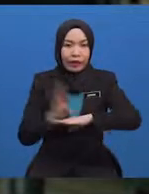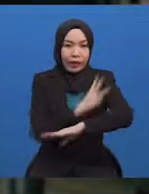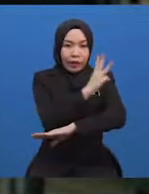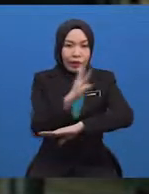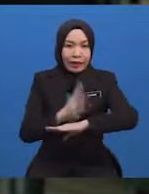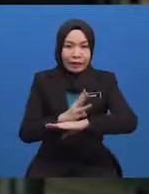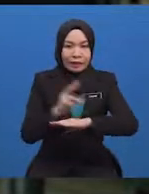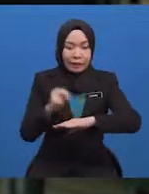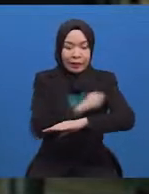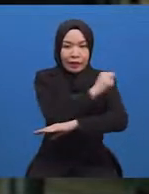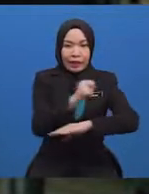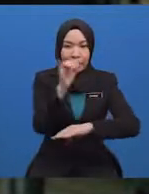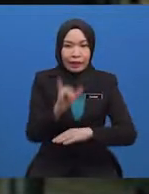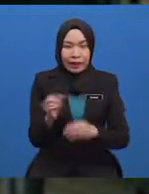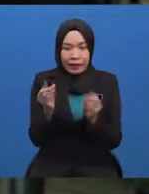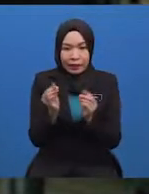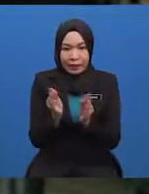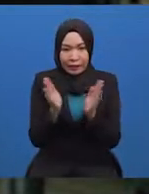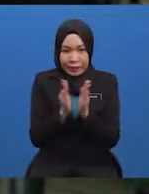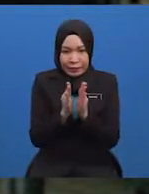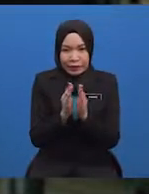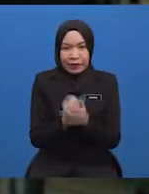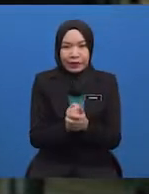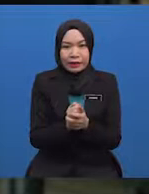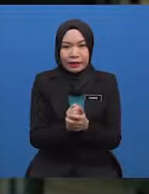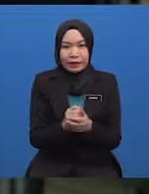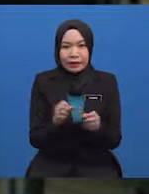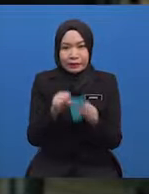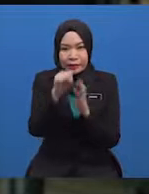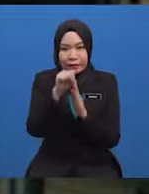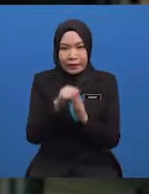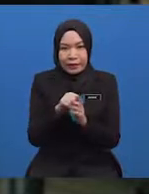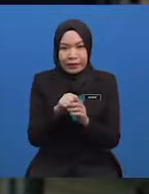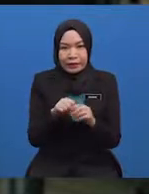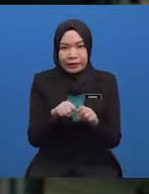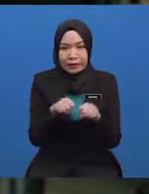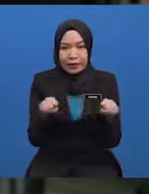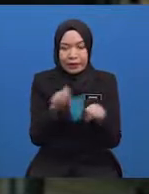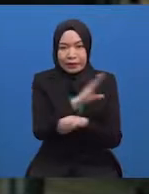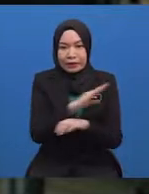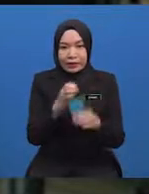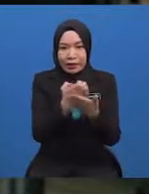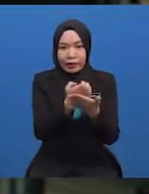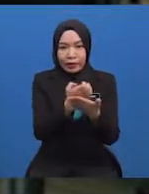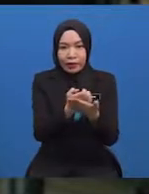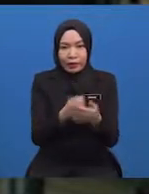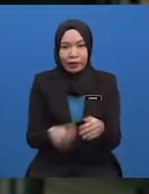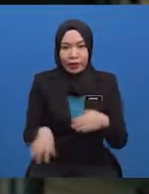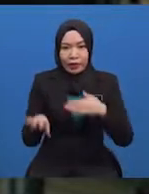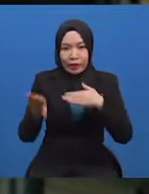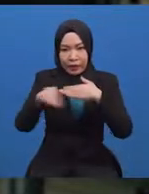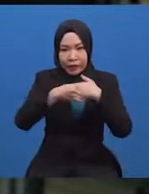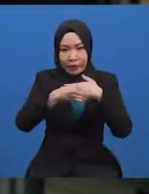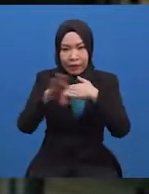atau saiz tidak ekonomik disepadukan ditambah dengan pelbagai prasarana bagi